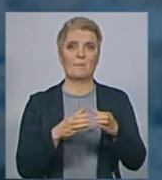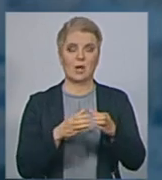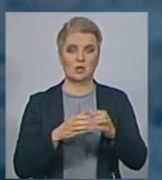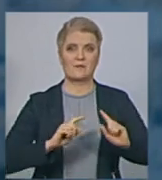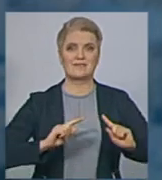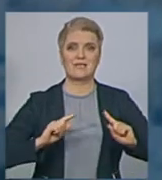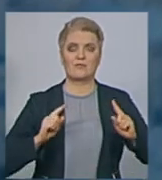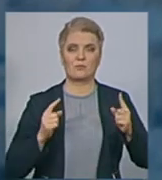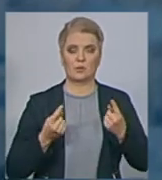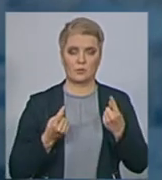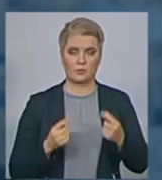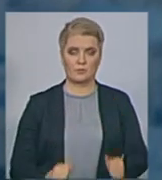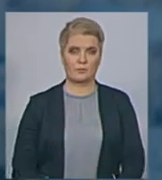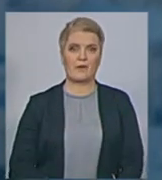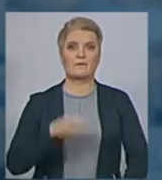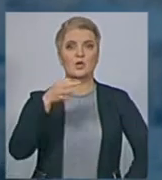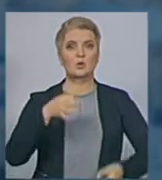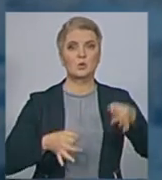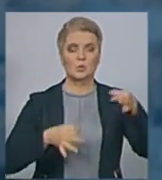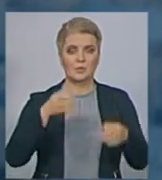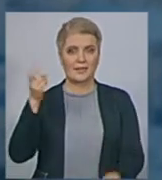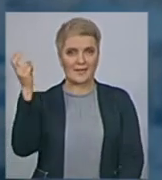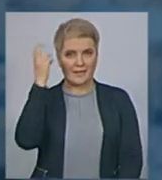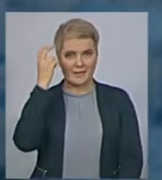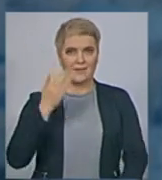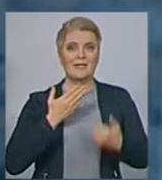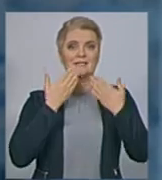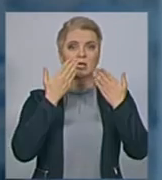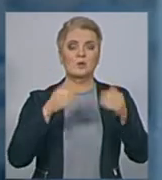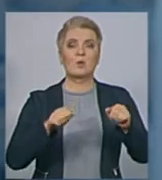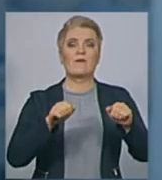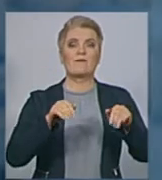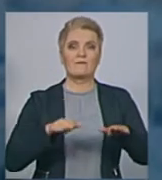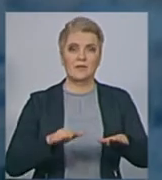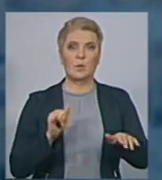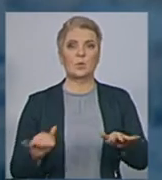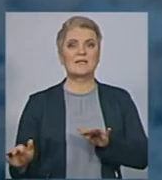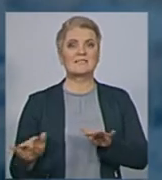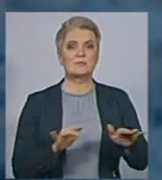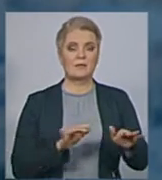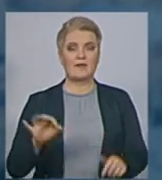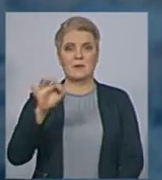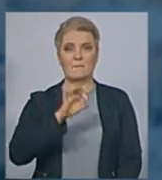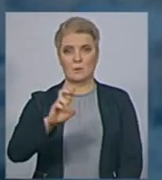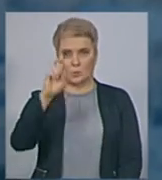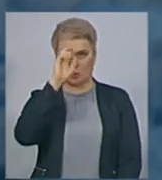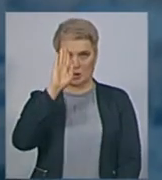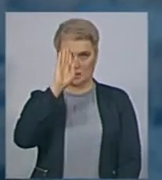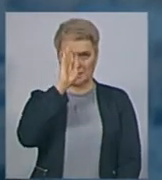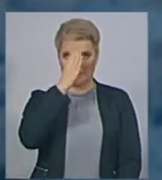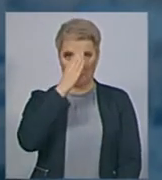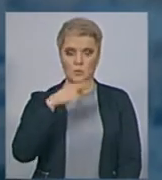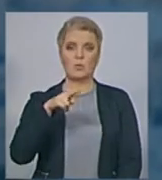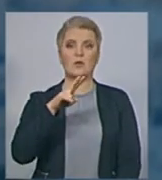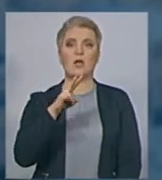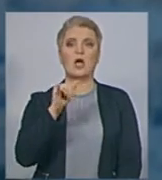В Оболонському райсуді Києва зачитують вирок у справі про держзраду позбавленого звання президента України Віктора Януковича. За